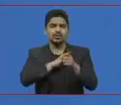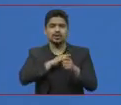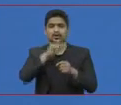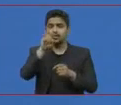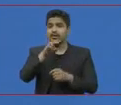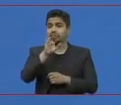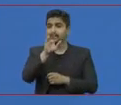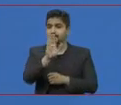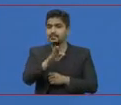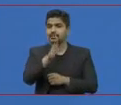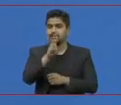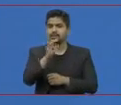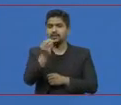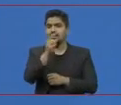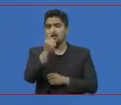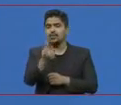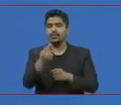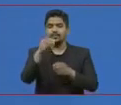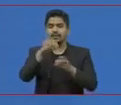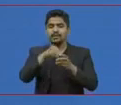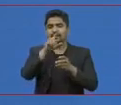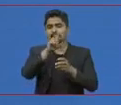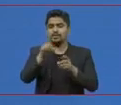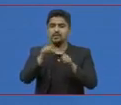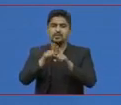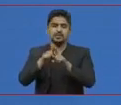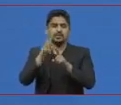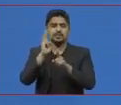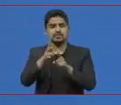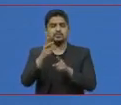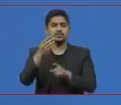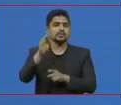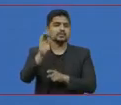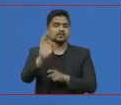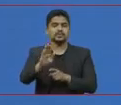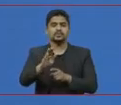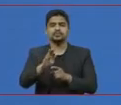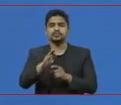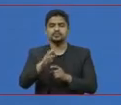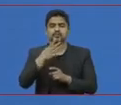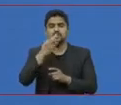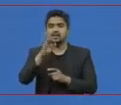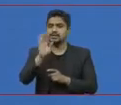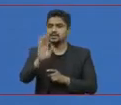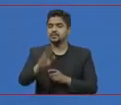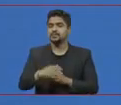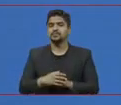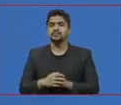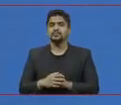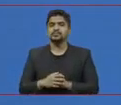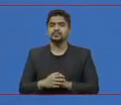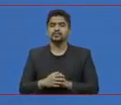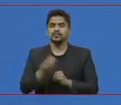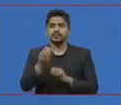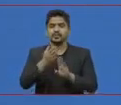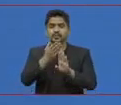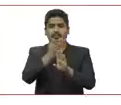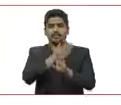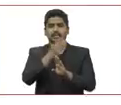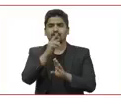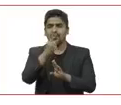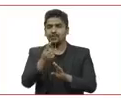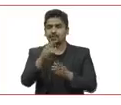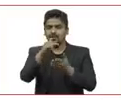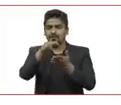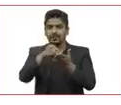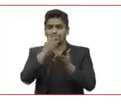आइरहेको छ त्यो केही हप्ताभित्र नेपालमा पनि यस्तै भयावह हुन सक्ने लगभग निश्चित नै छ। गएका केही हप्ताको तथ्याङ्क